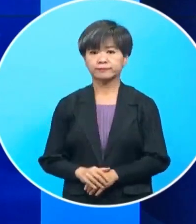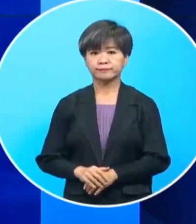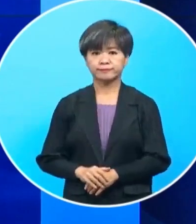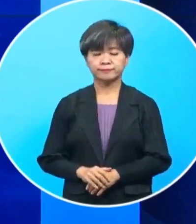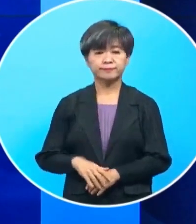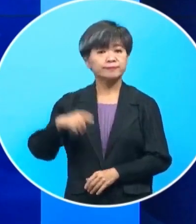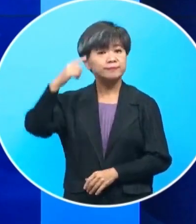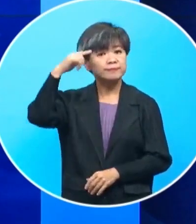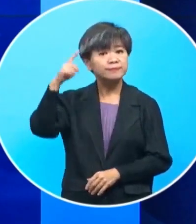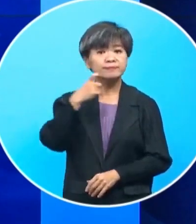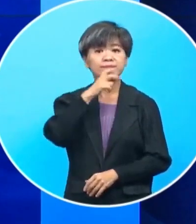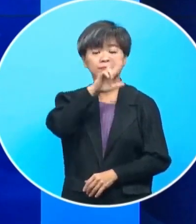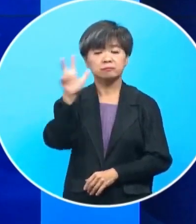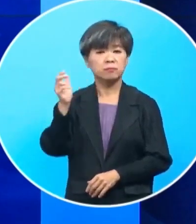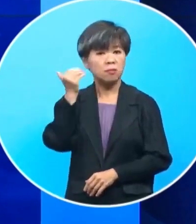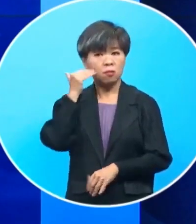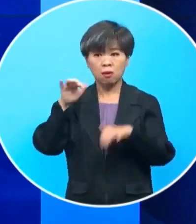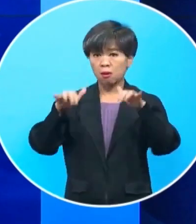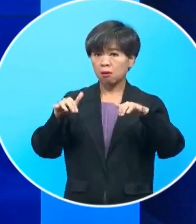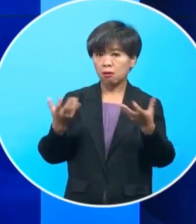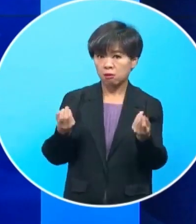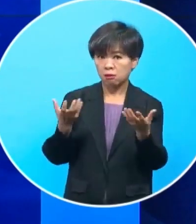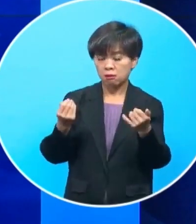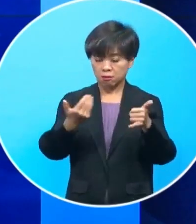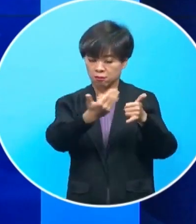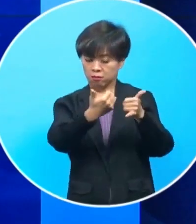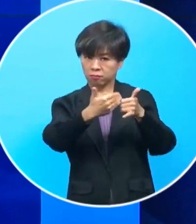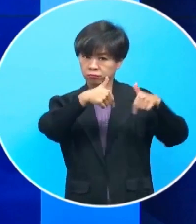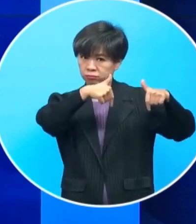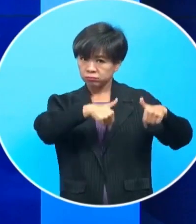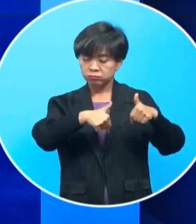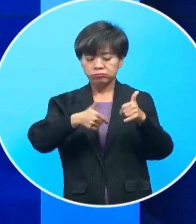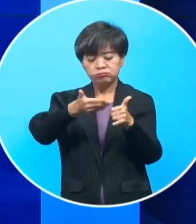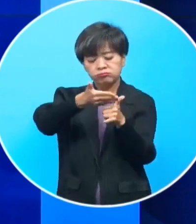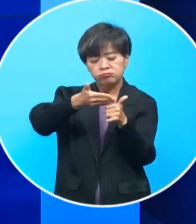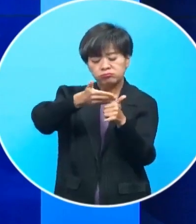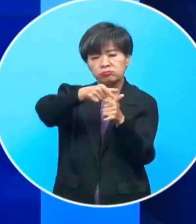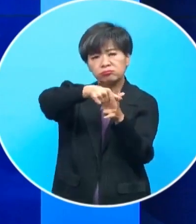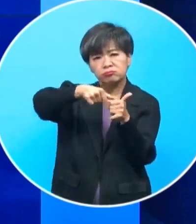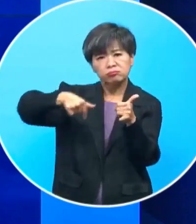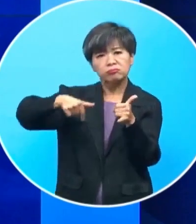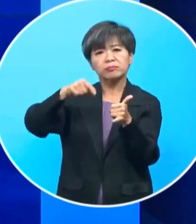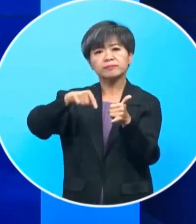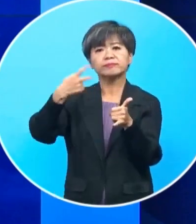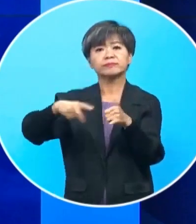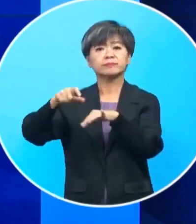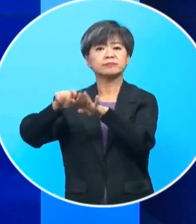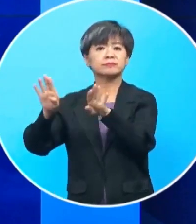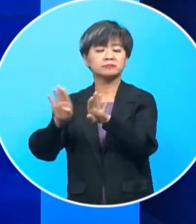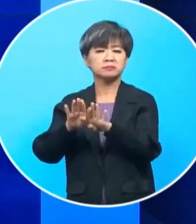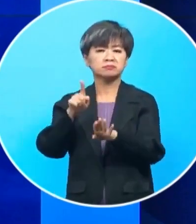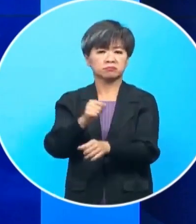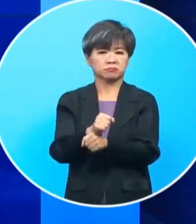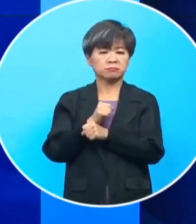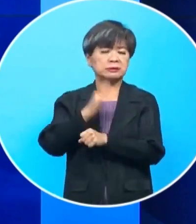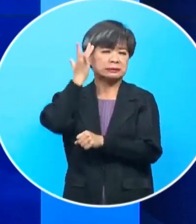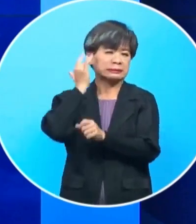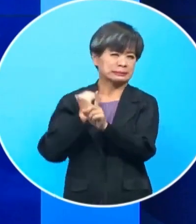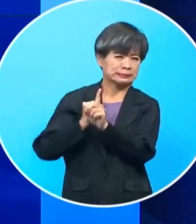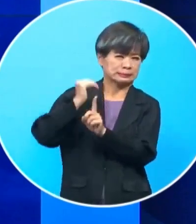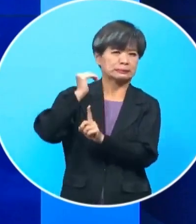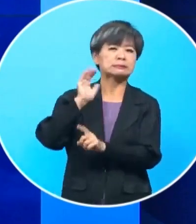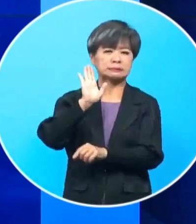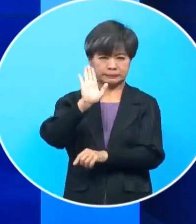在明天白天如果雨还没有开始下的时候，在西半部尤其是中部的地区还有金门地区，反而要注意高温的现